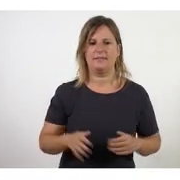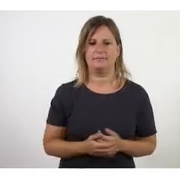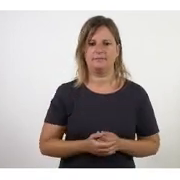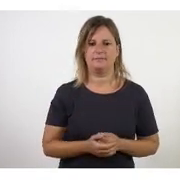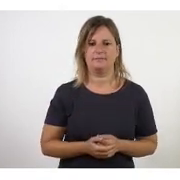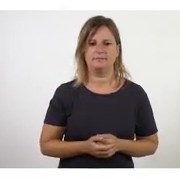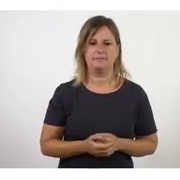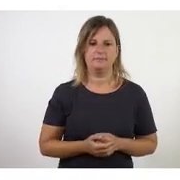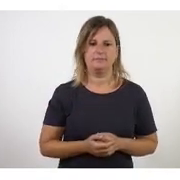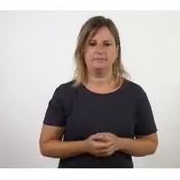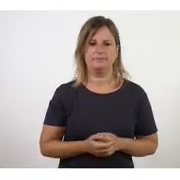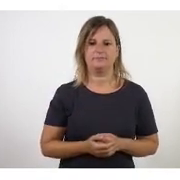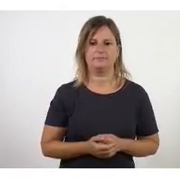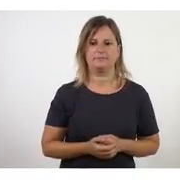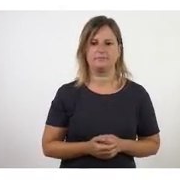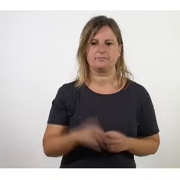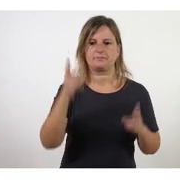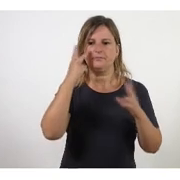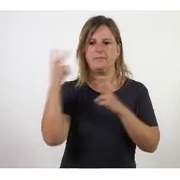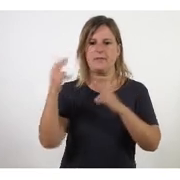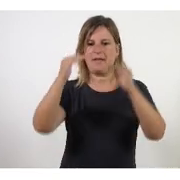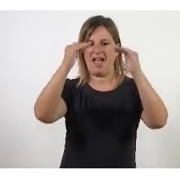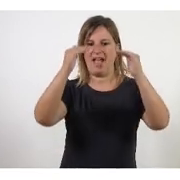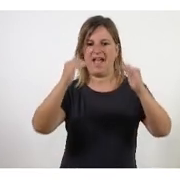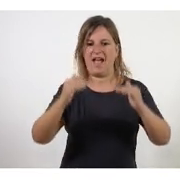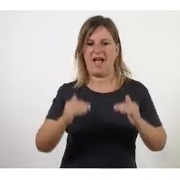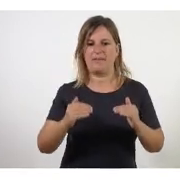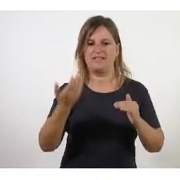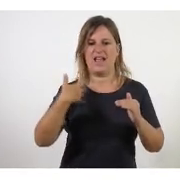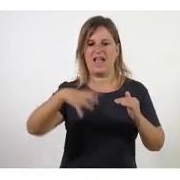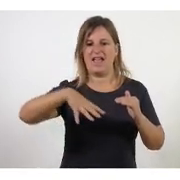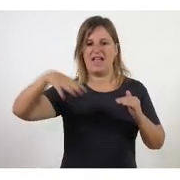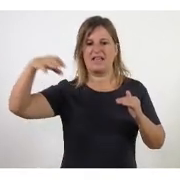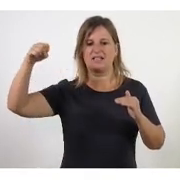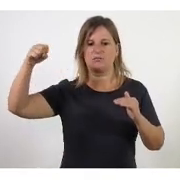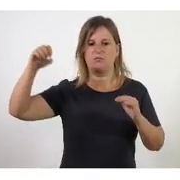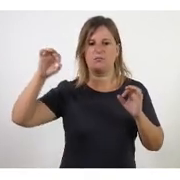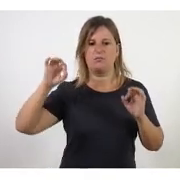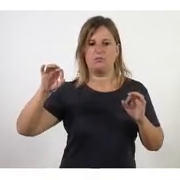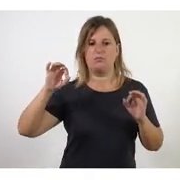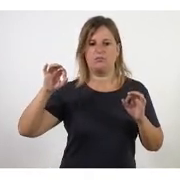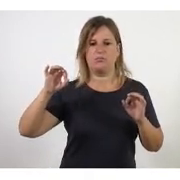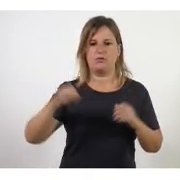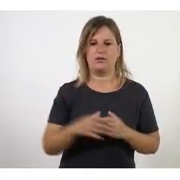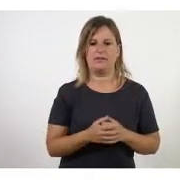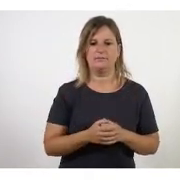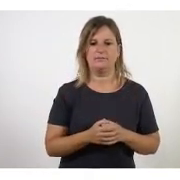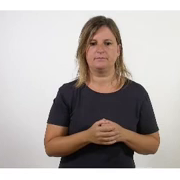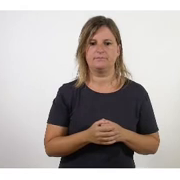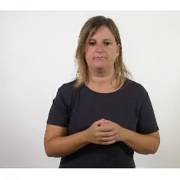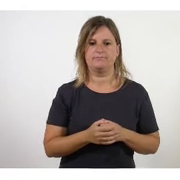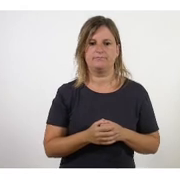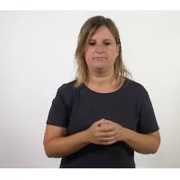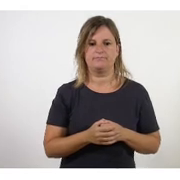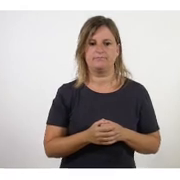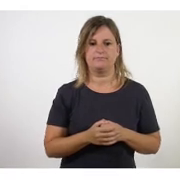En aquí està la part, veieu que a sota m'està sortint l'exportació. Please stay in the... Aquí sí que no hem de sortir, no podem